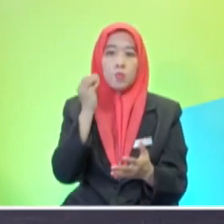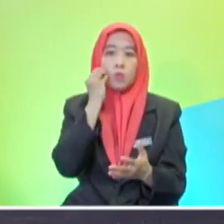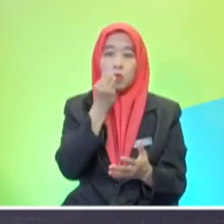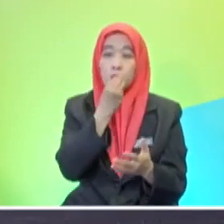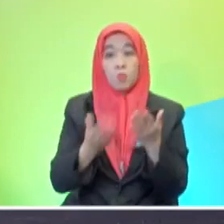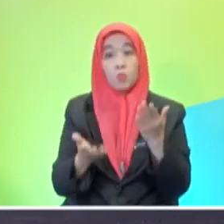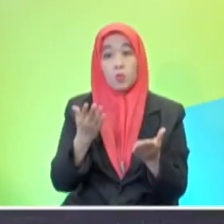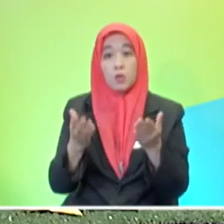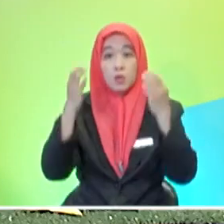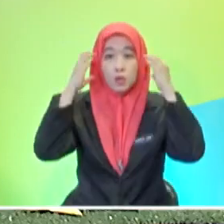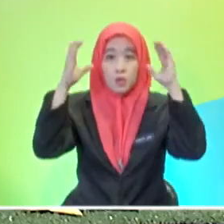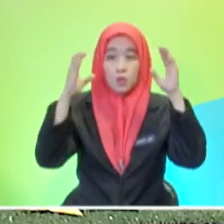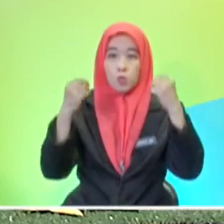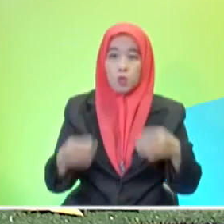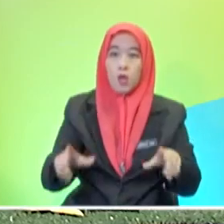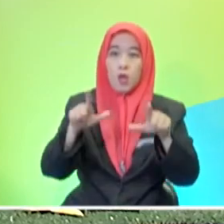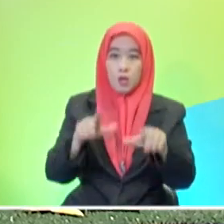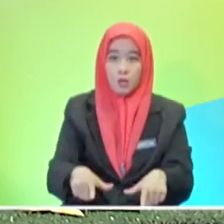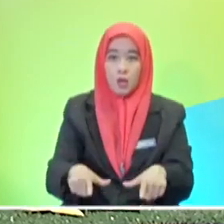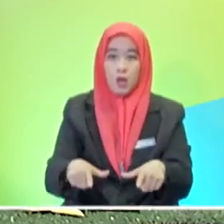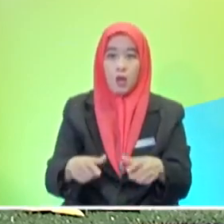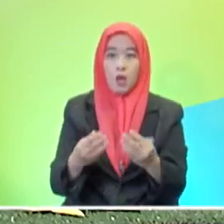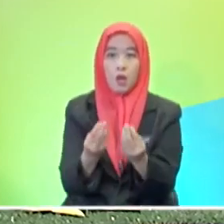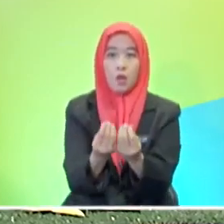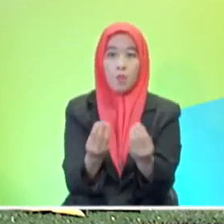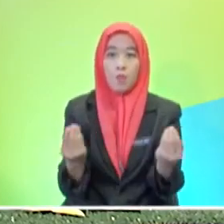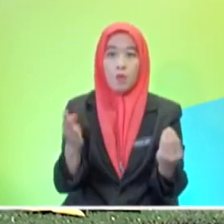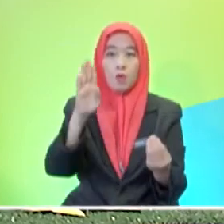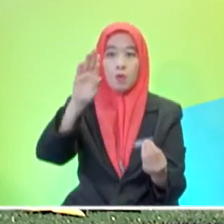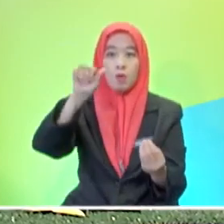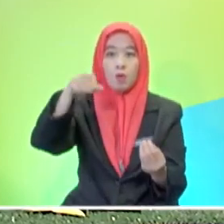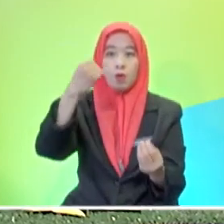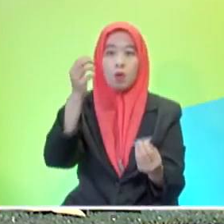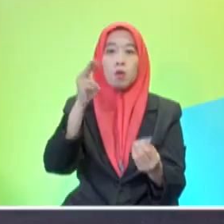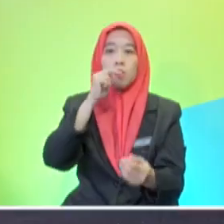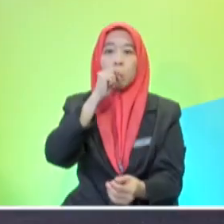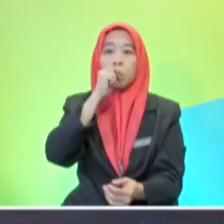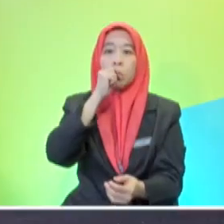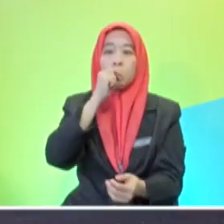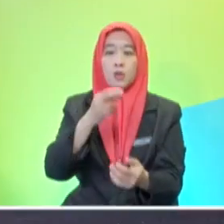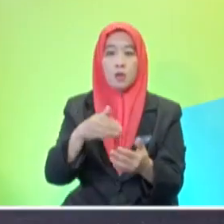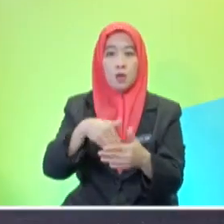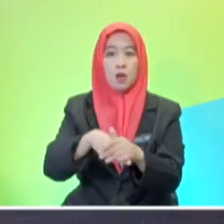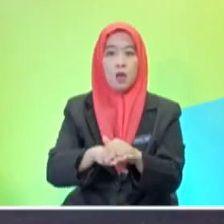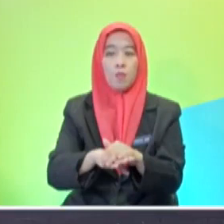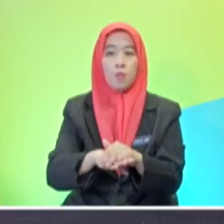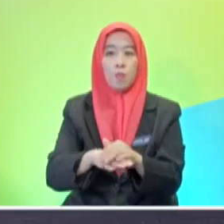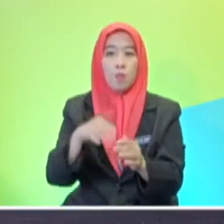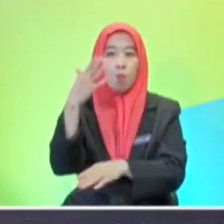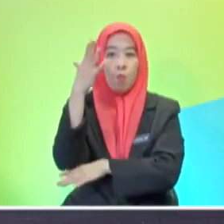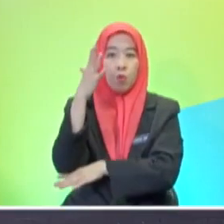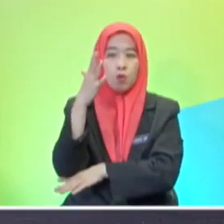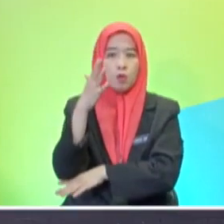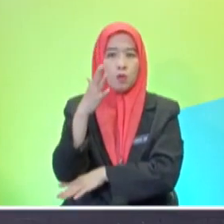Mungkin cikgu dah letakkan baja ataupun nutrien dalam pokok ini. Baja? Penting ke ada baja ni